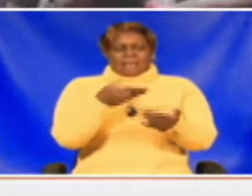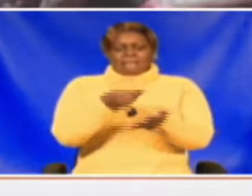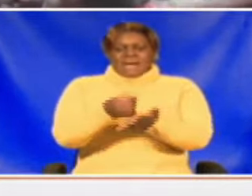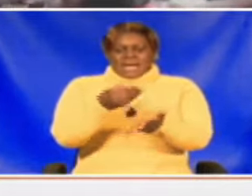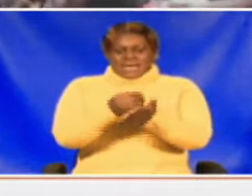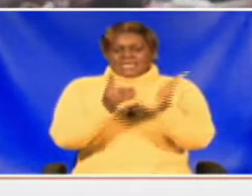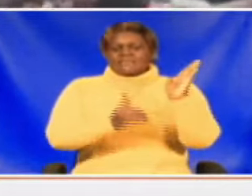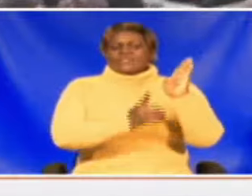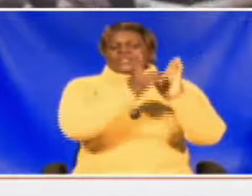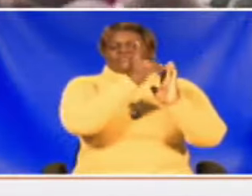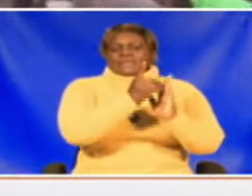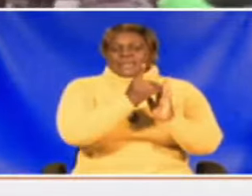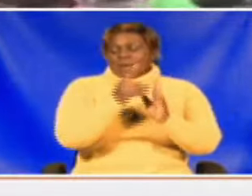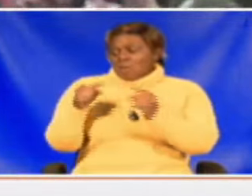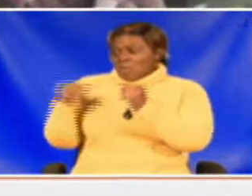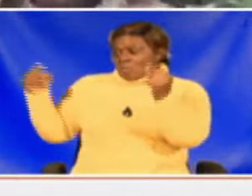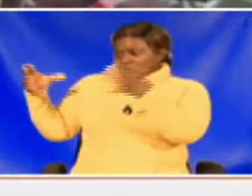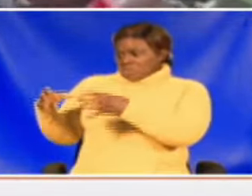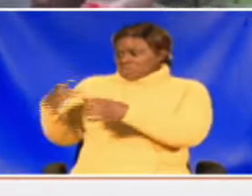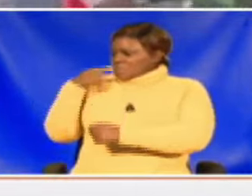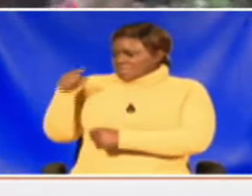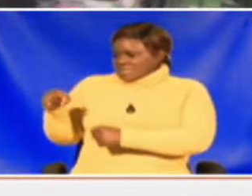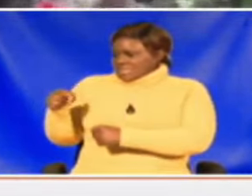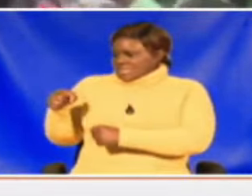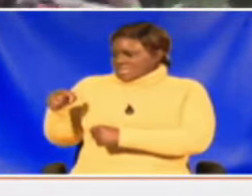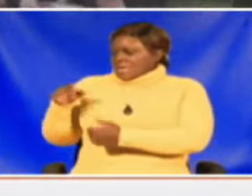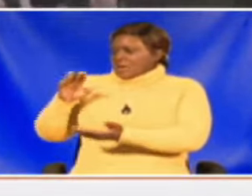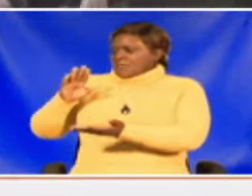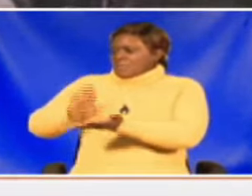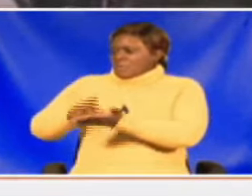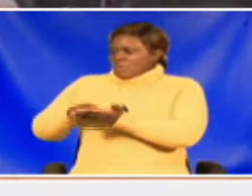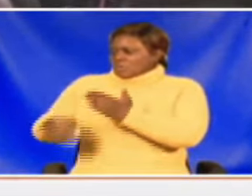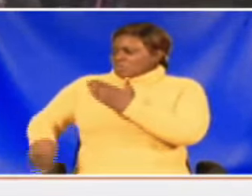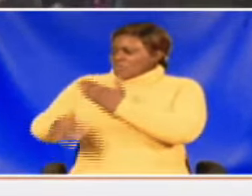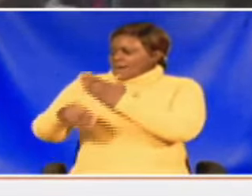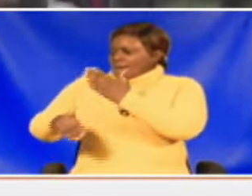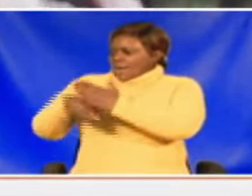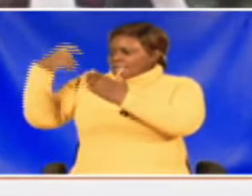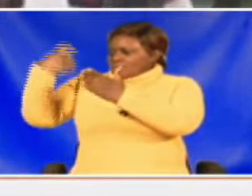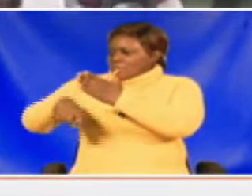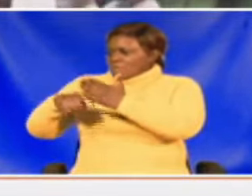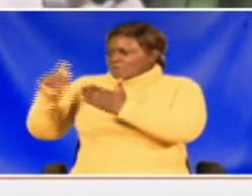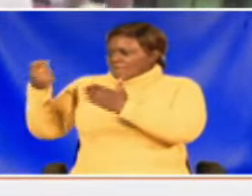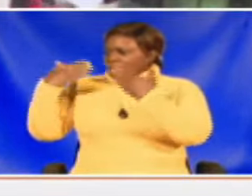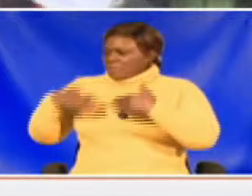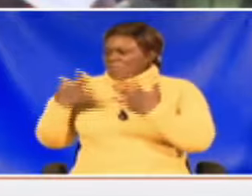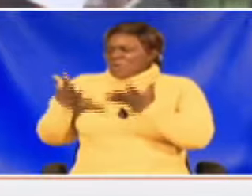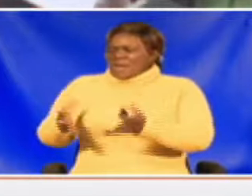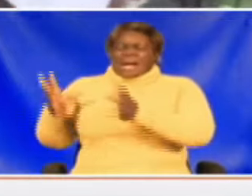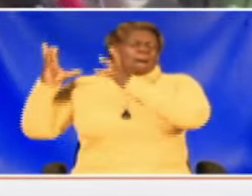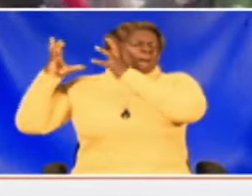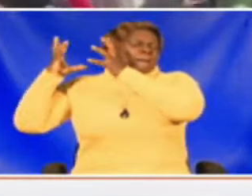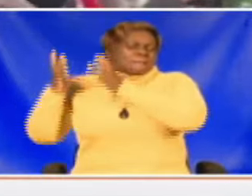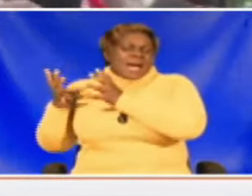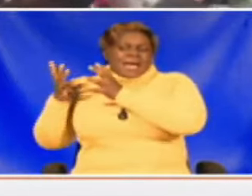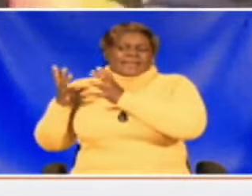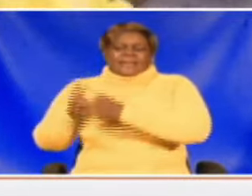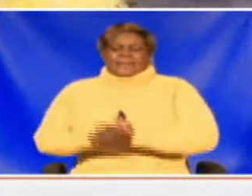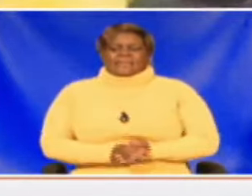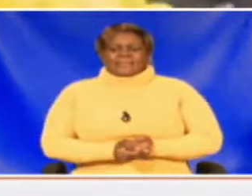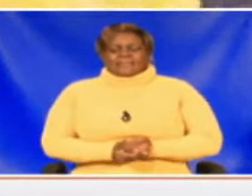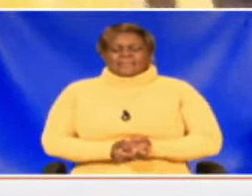za maendeleo. Waliopinga walisema kuwa ulikuwa na mapendekezo ya kuongeza kodi kwa Wakenya ambao tayari wamefinyika